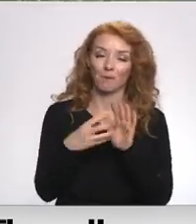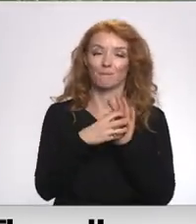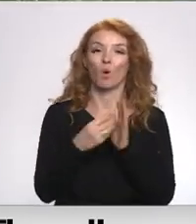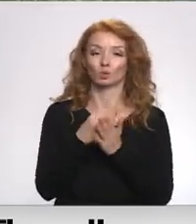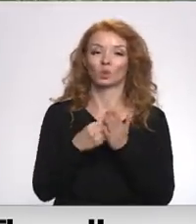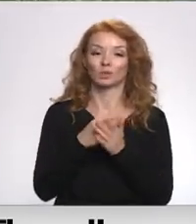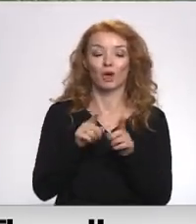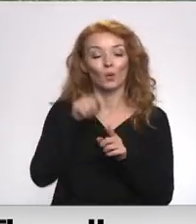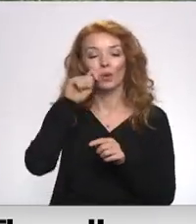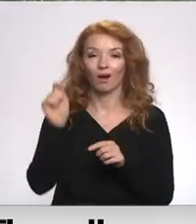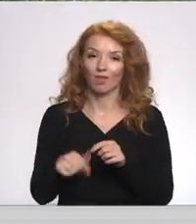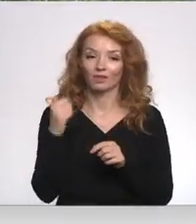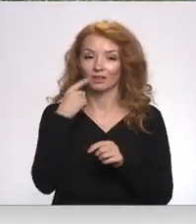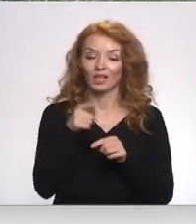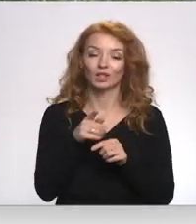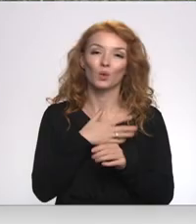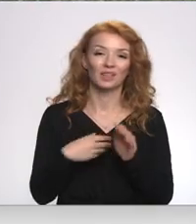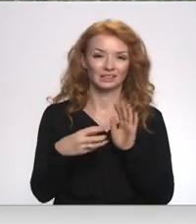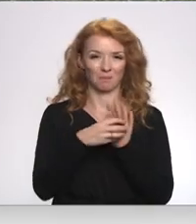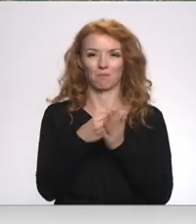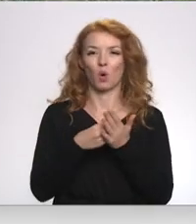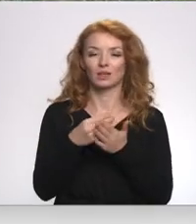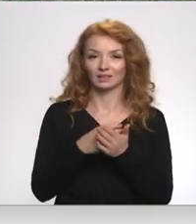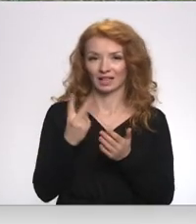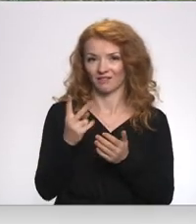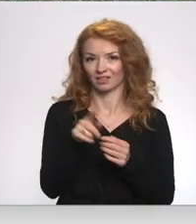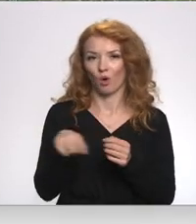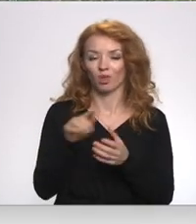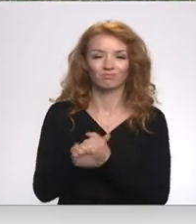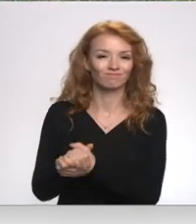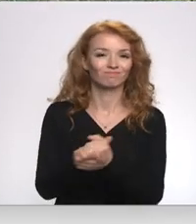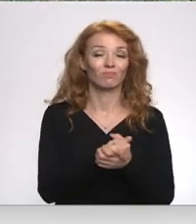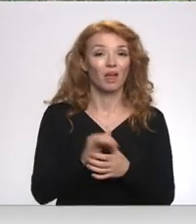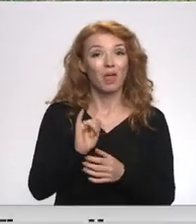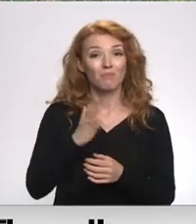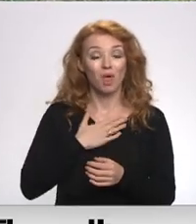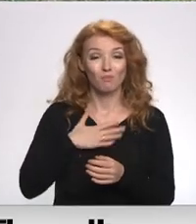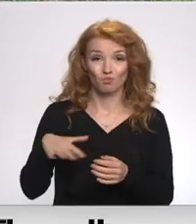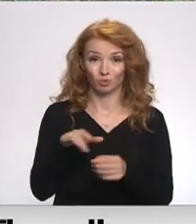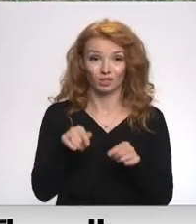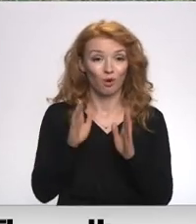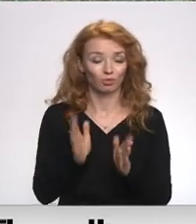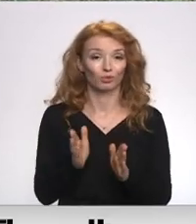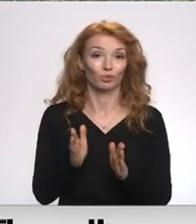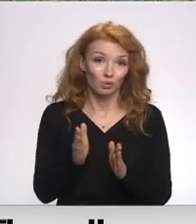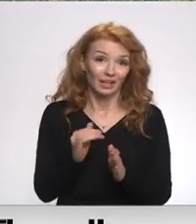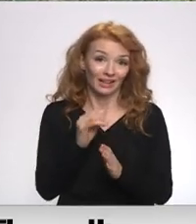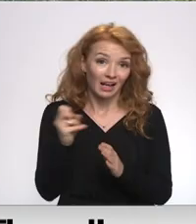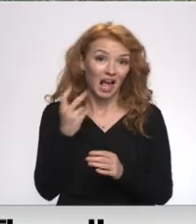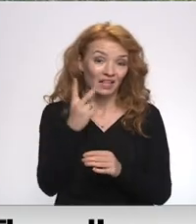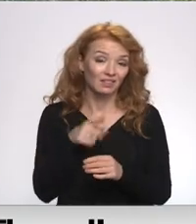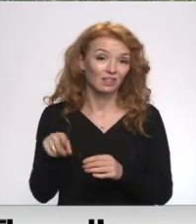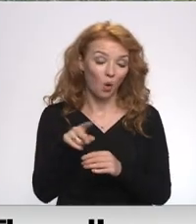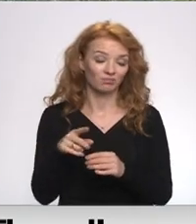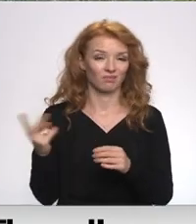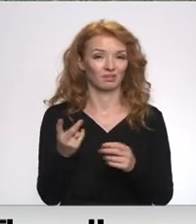Ukrainai. Tas ir ļoti simboliski, ka divas tautas tā var draudzēties. Ja pie mums tā būtu, mums arī kā divas tautas, bet tagad